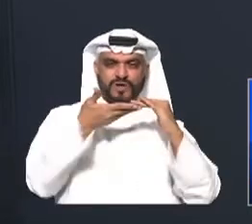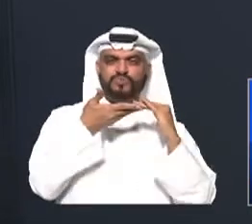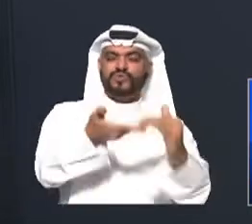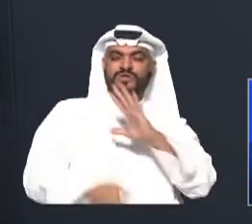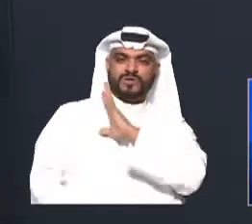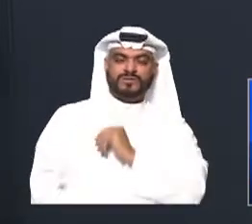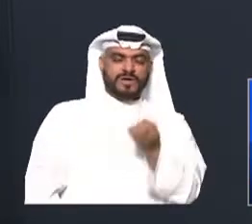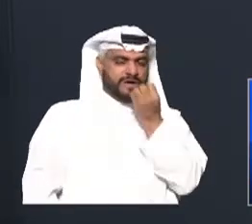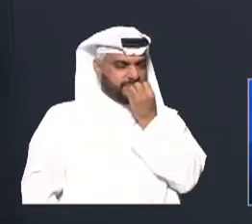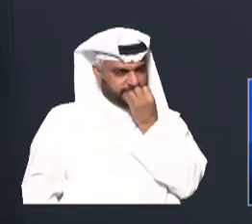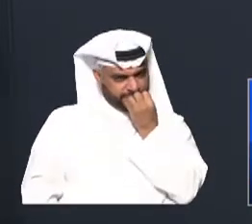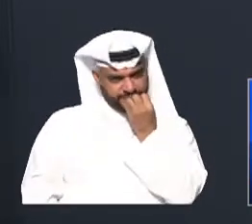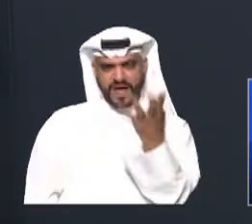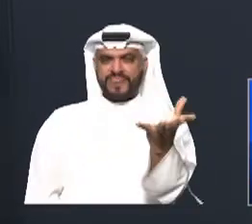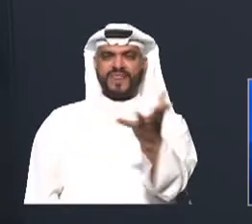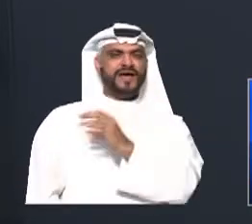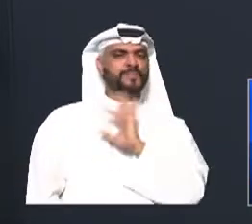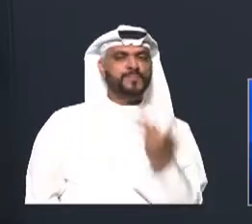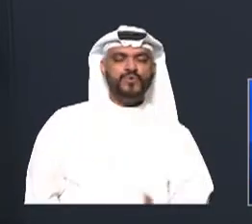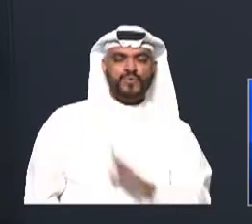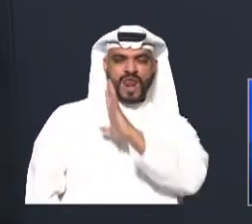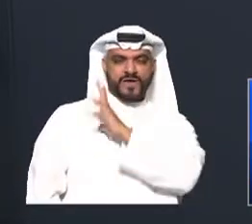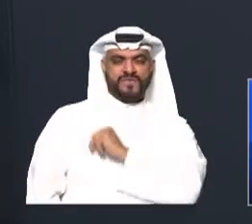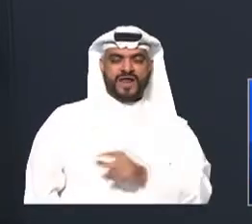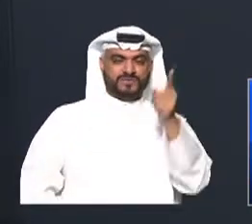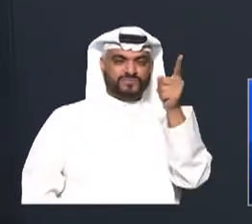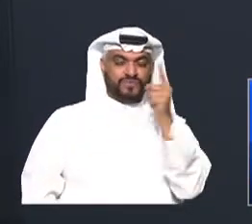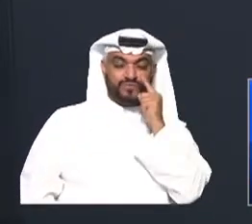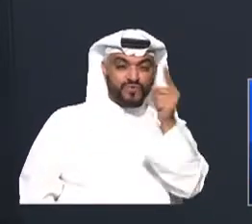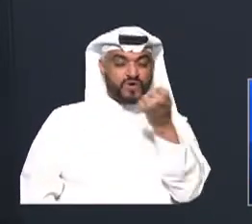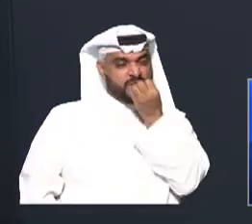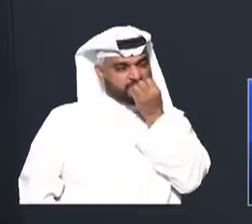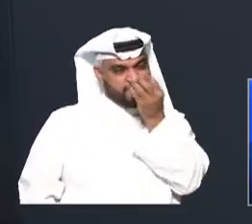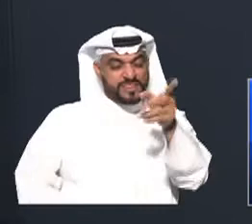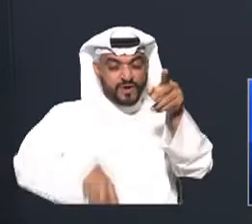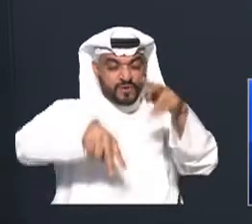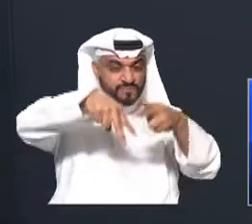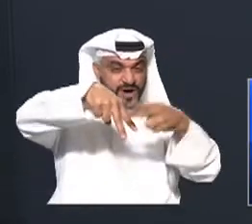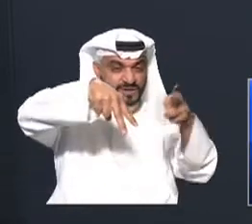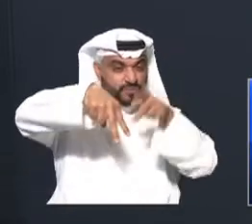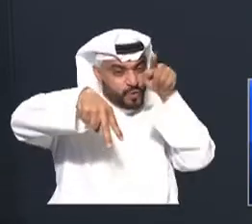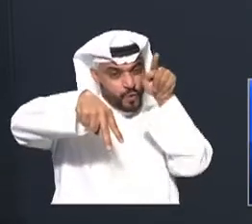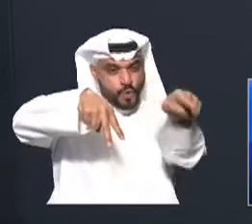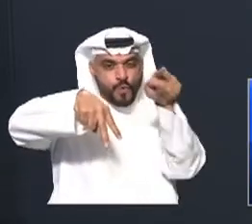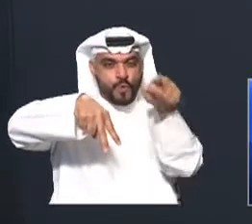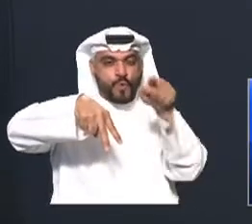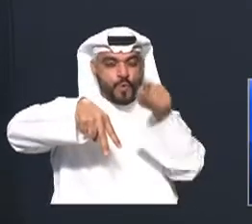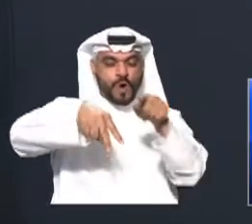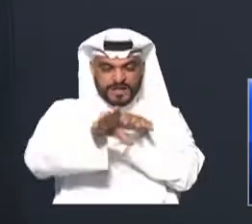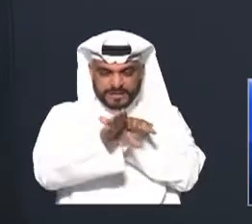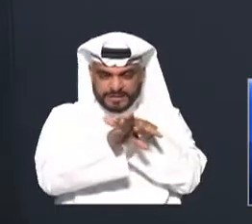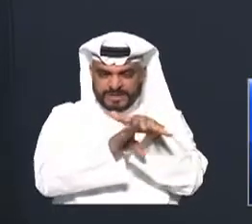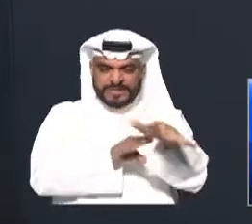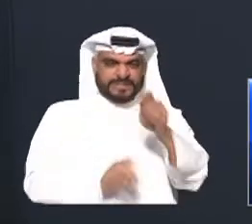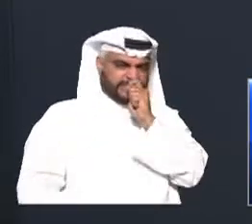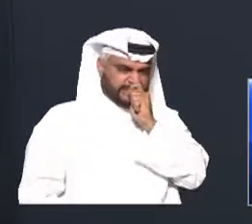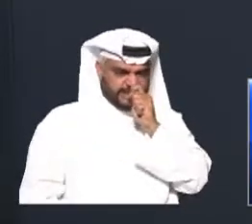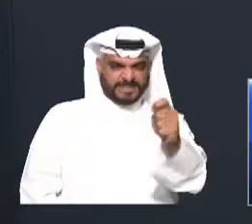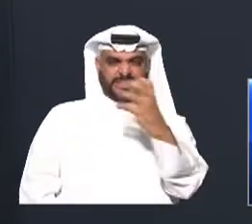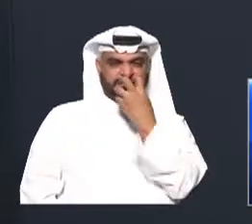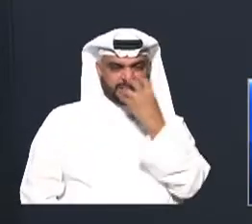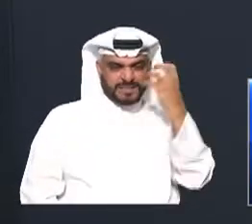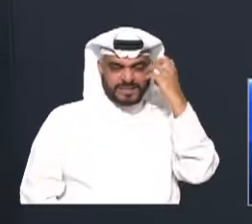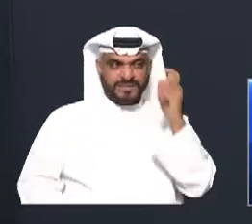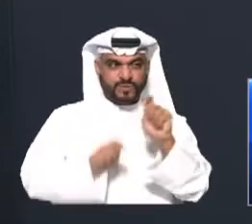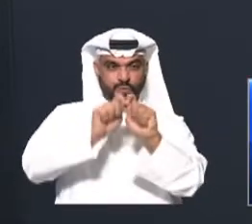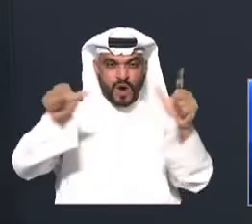لفضح الاحتلال وممارساته. وهذا المعطى الجديد مهم وحيوي وفارق، لأنه